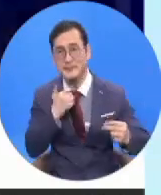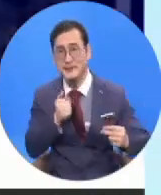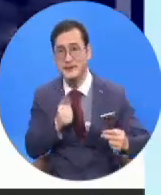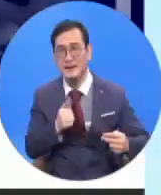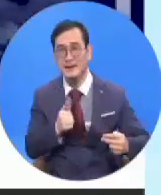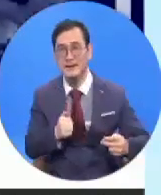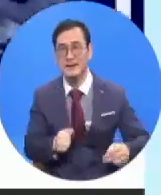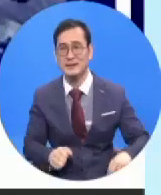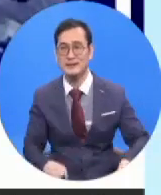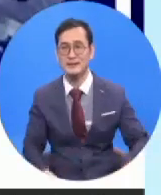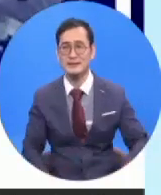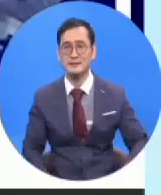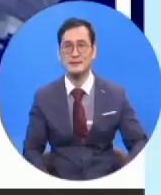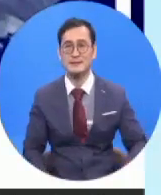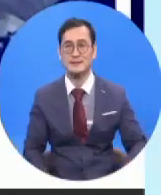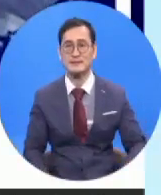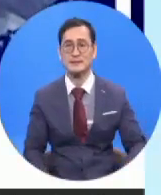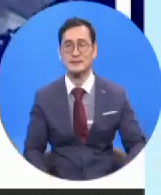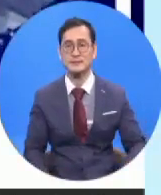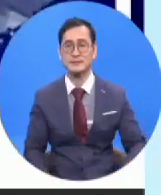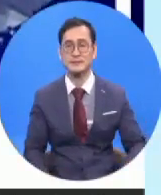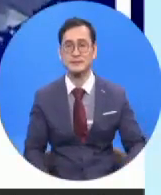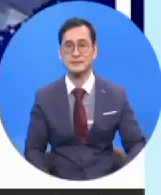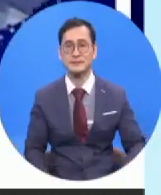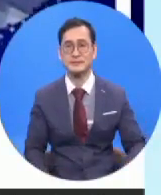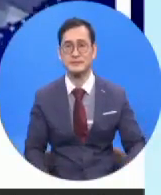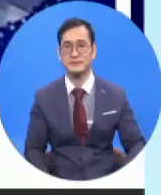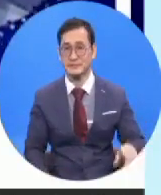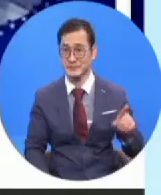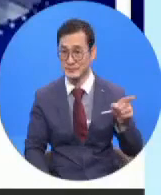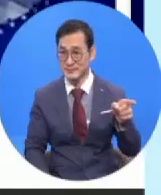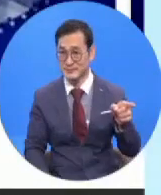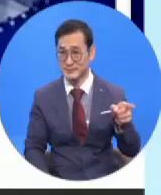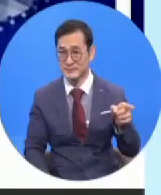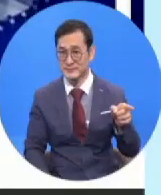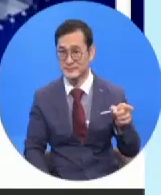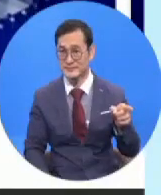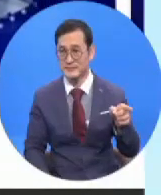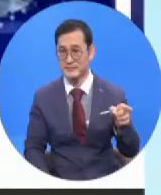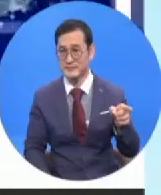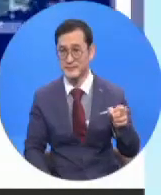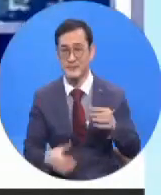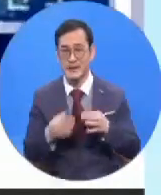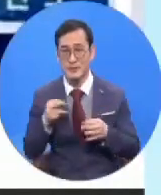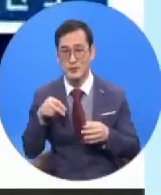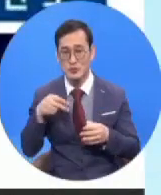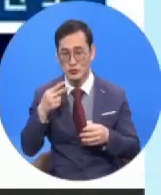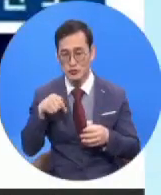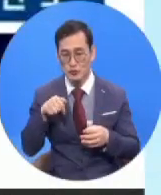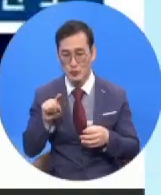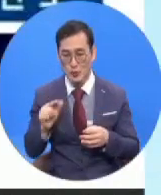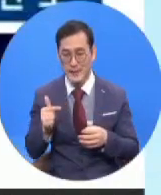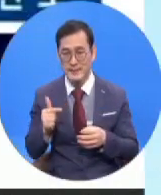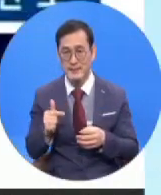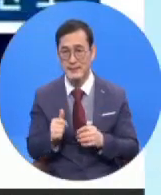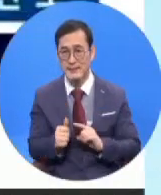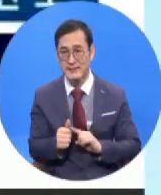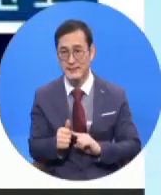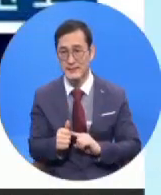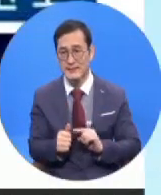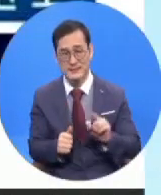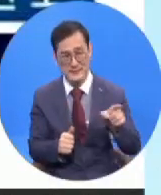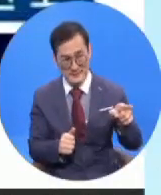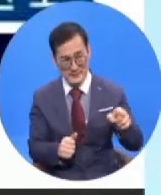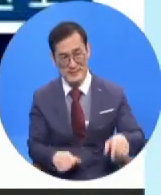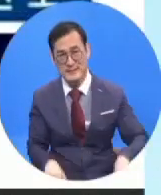세우면서 토론을 했는데 이재명 지사를 향해서 그이 김두관 의원은